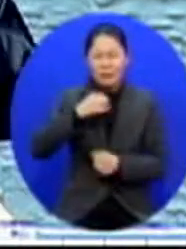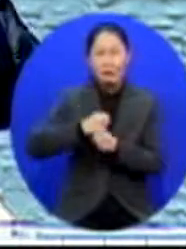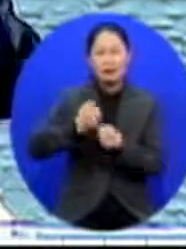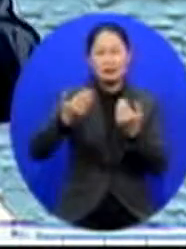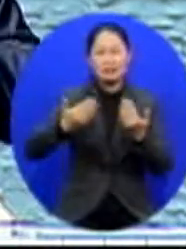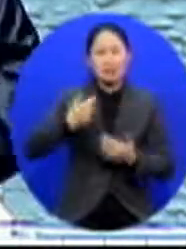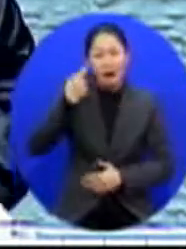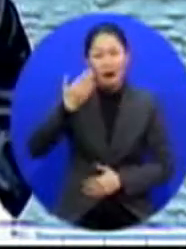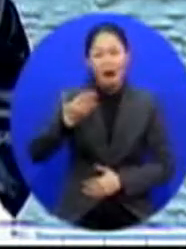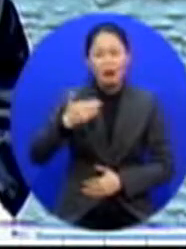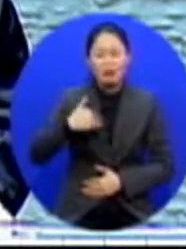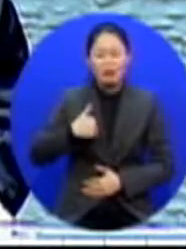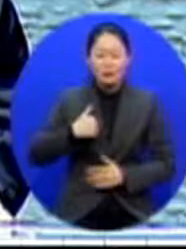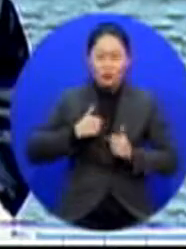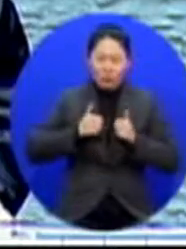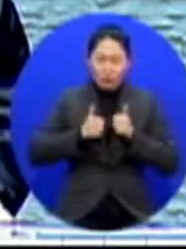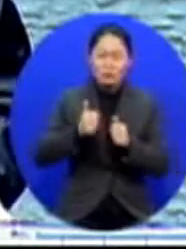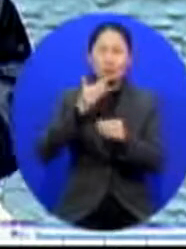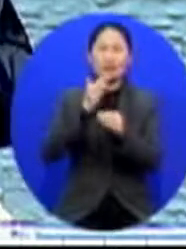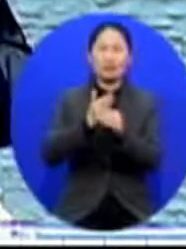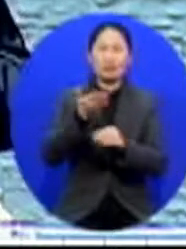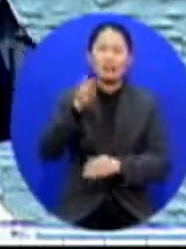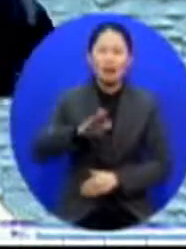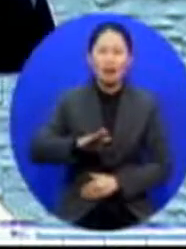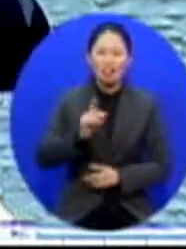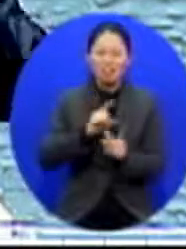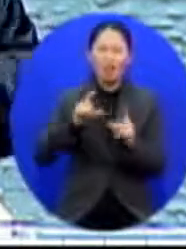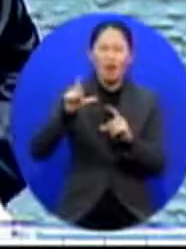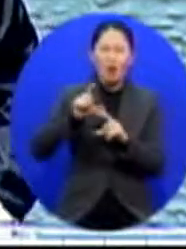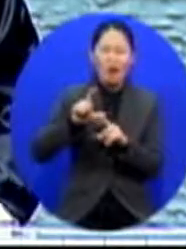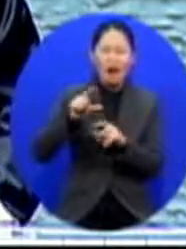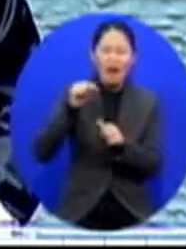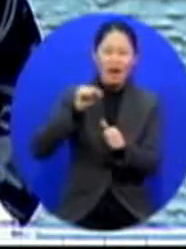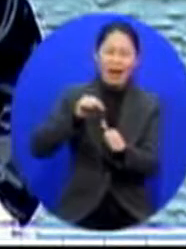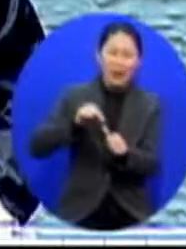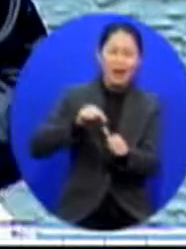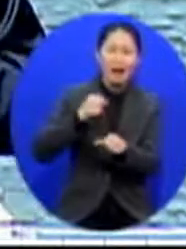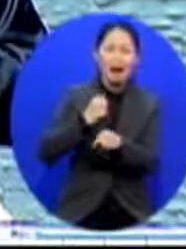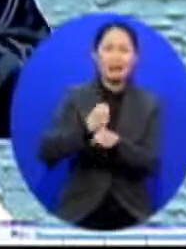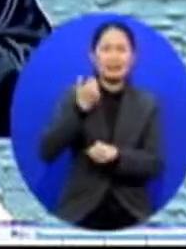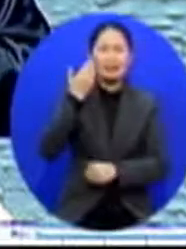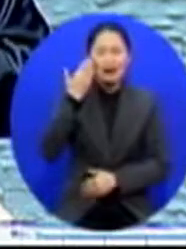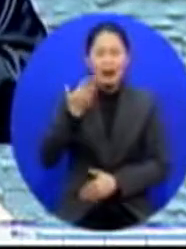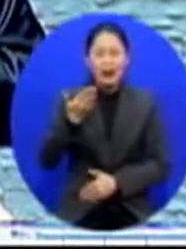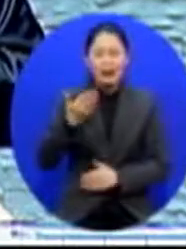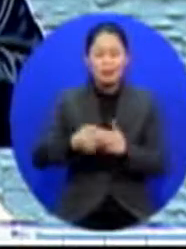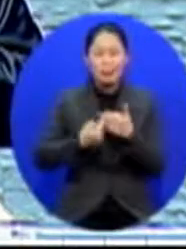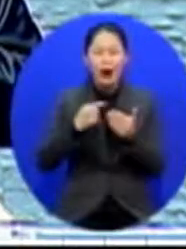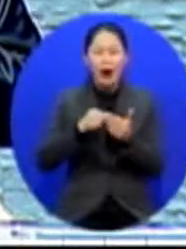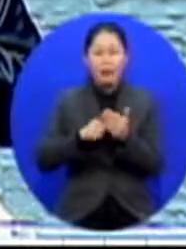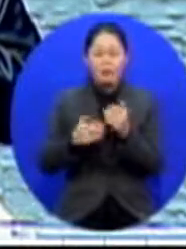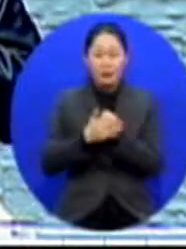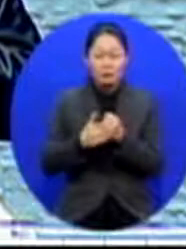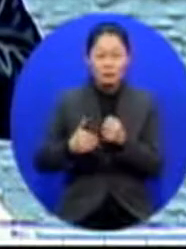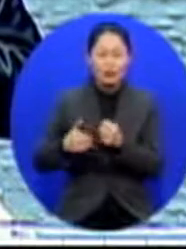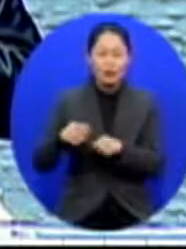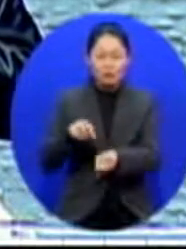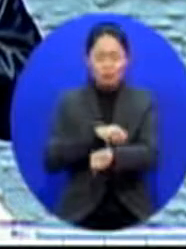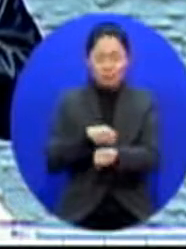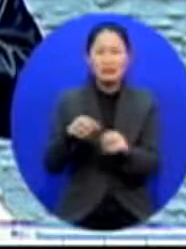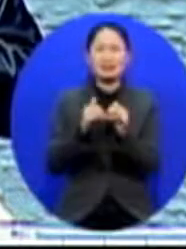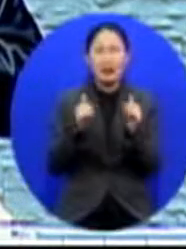나는 나름대로 열심히 않은데 왜 더 하라고 1 이런 마음 때문에 불편하신 분들